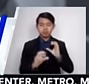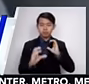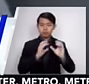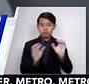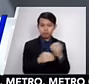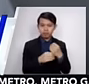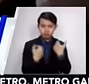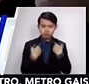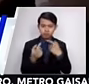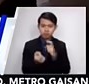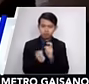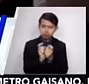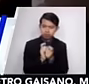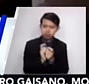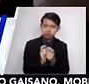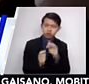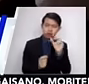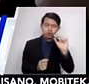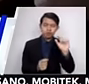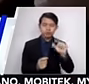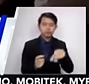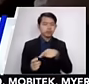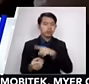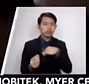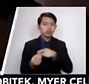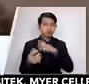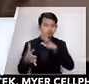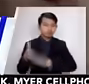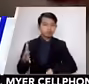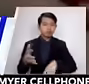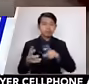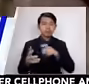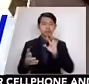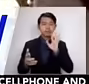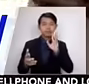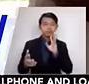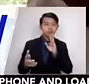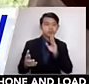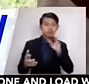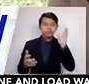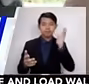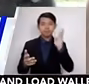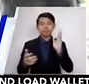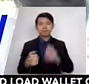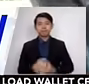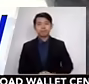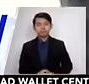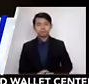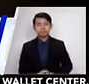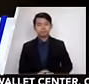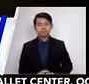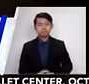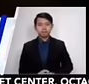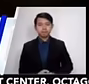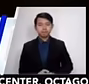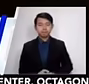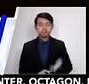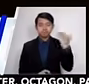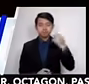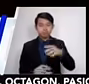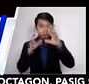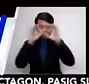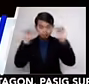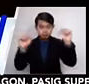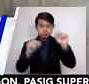SONA sa impounding process ceremony ng upper Wawa dam project sa Rizal noong July 10 ibinahagi ng pangulo ang ilang